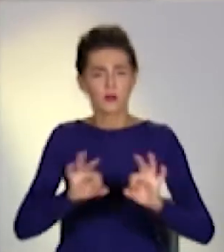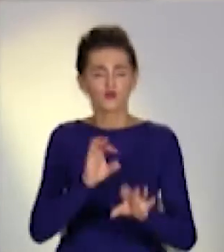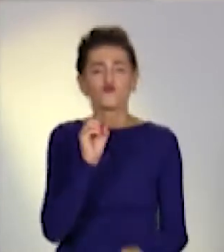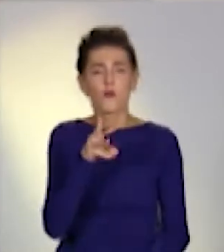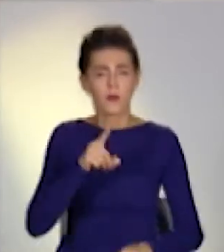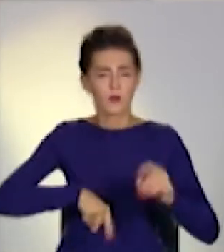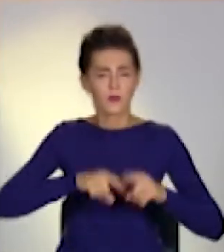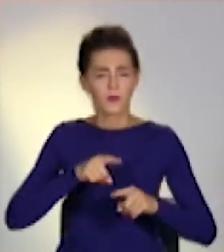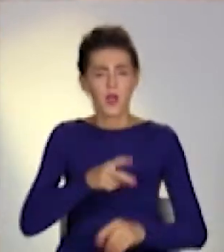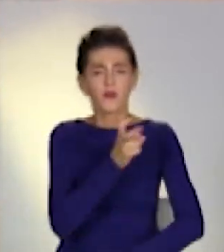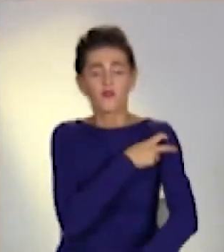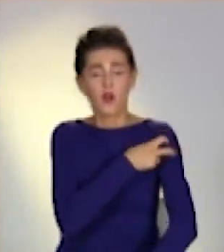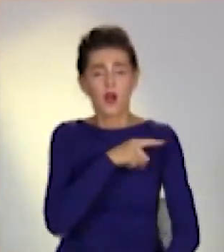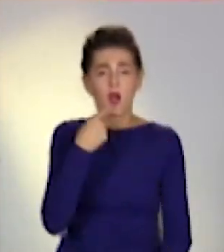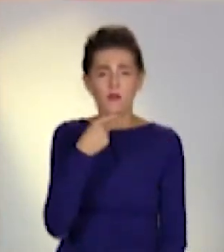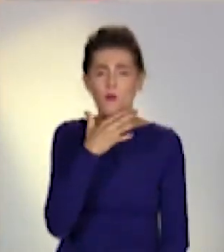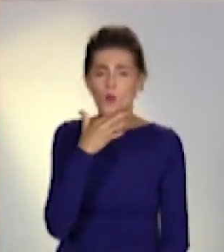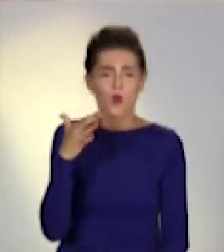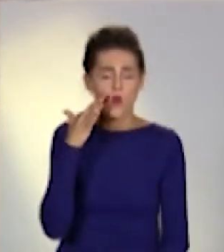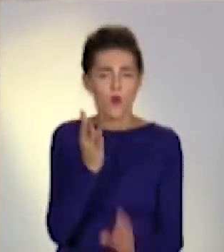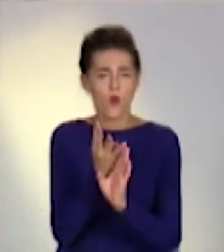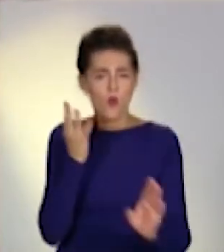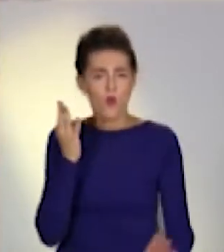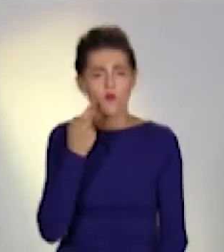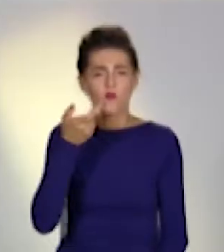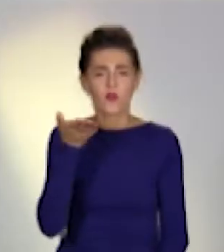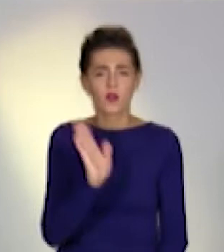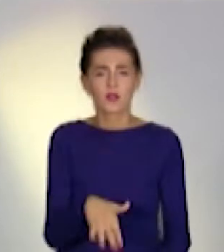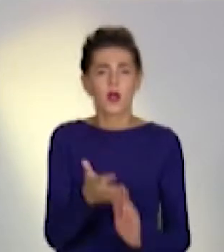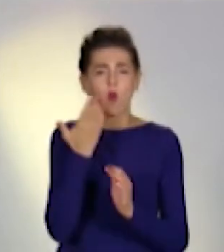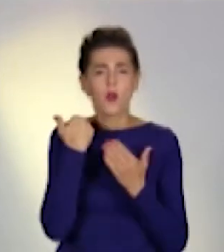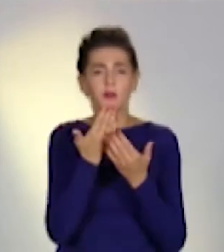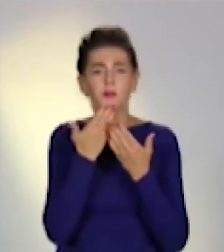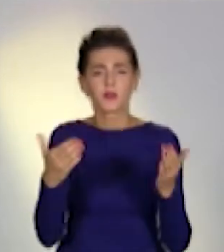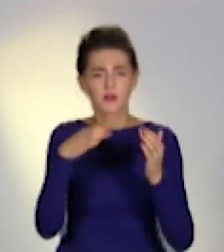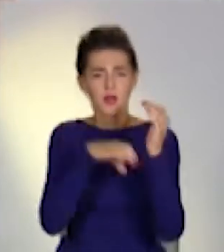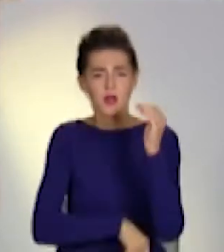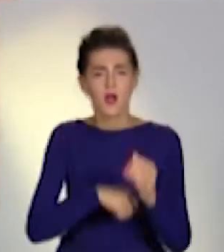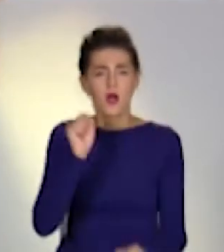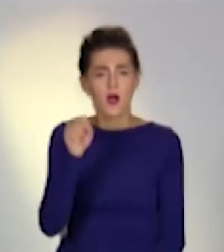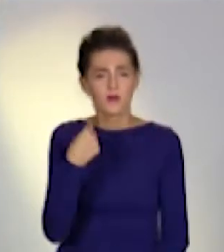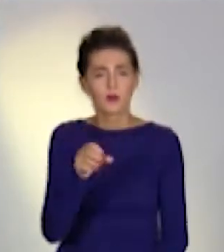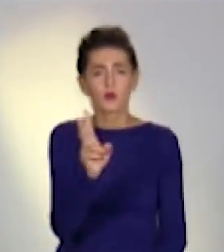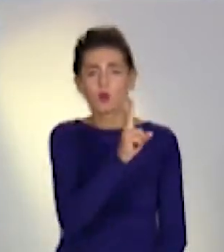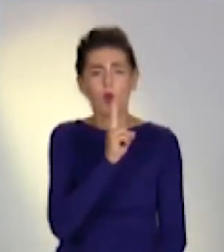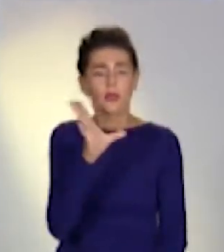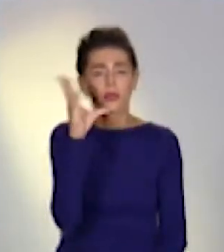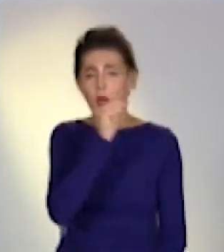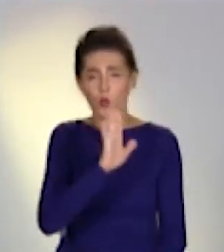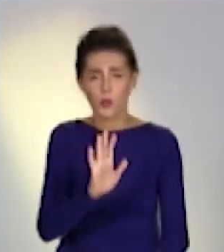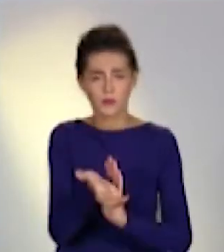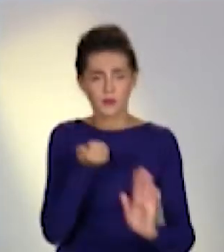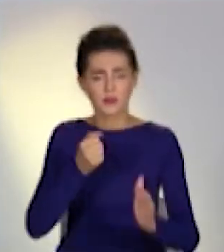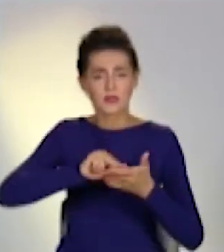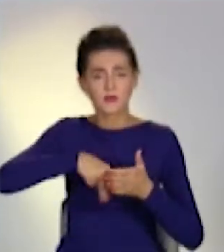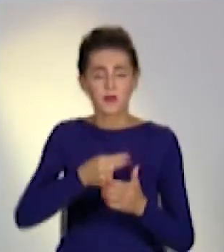ж розповідають, черги біля їхніх кабінетів найчастіше вишукуються наприкінці серпня. Проте тих, хто не встиг отримати потрібний документ